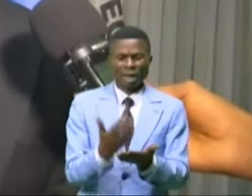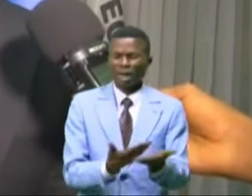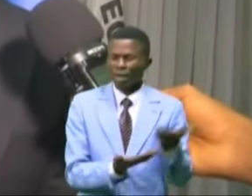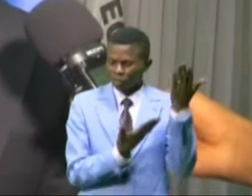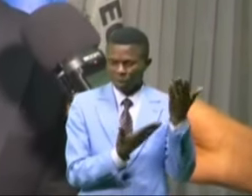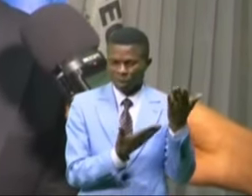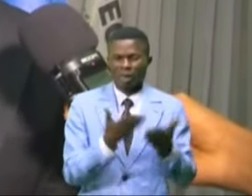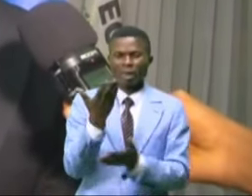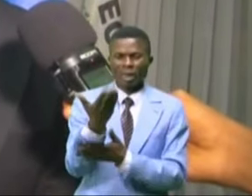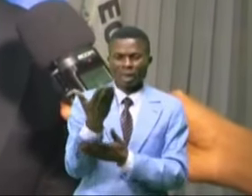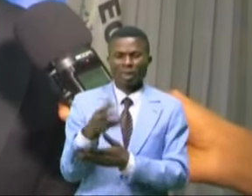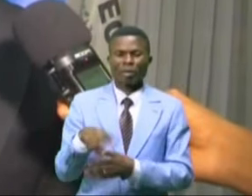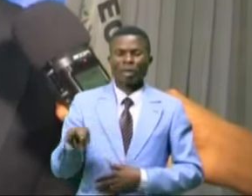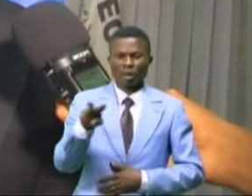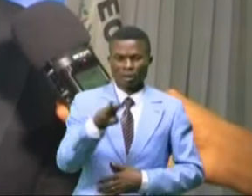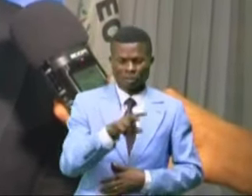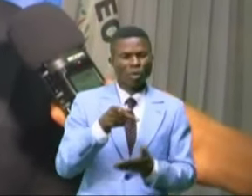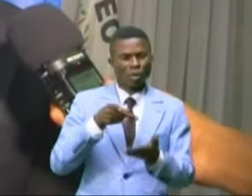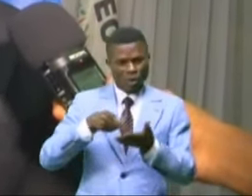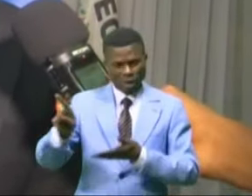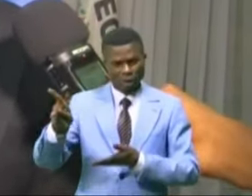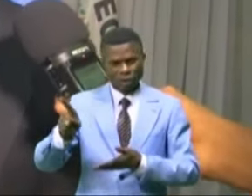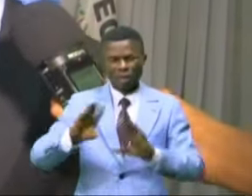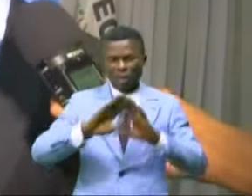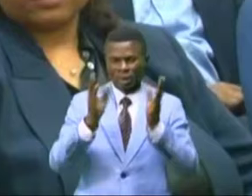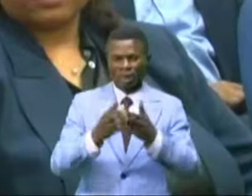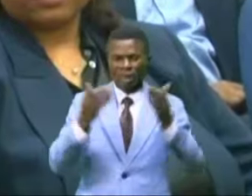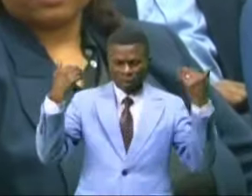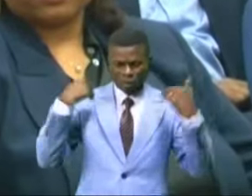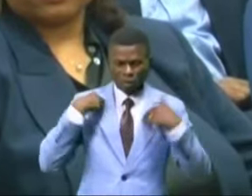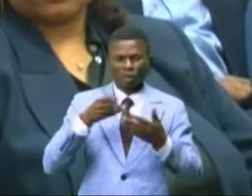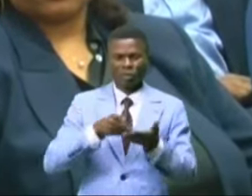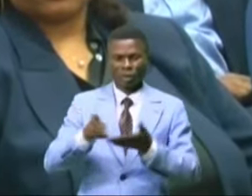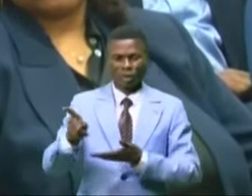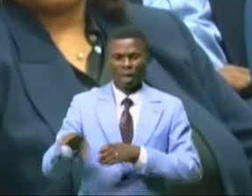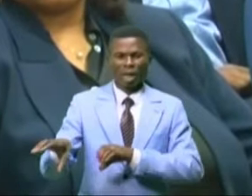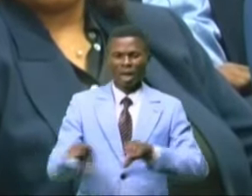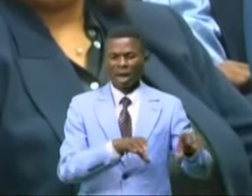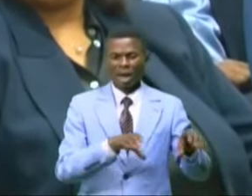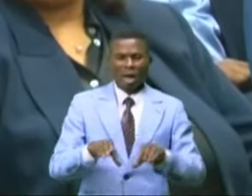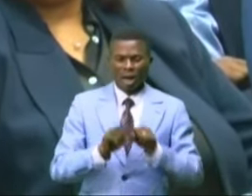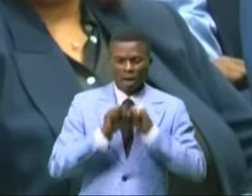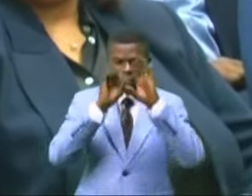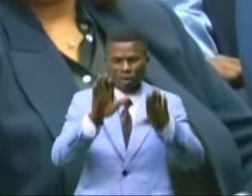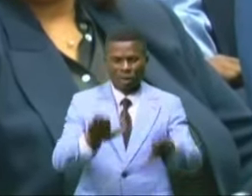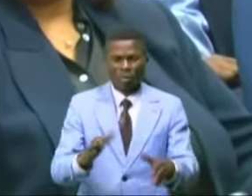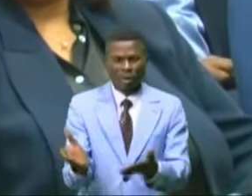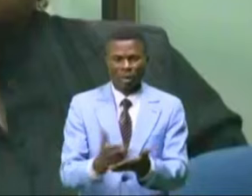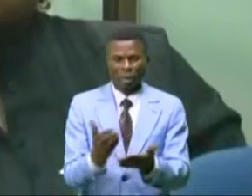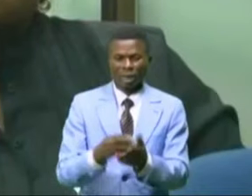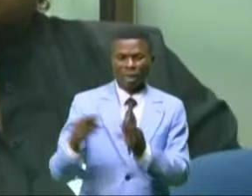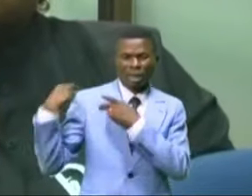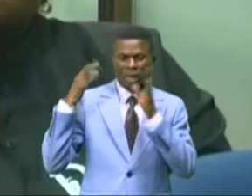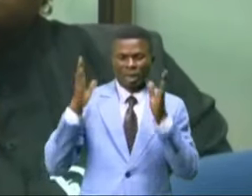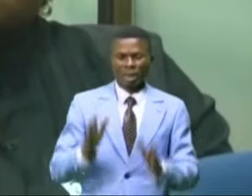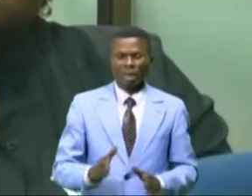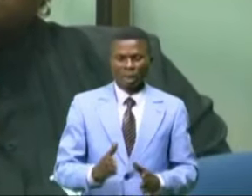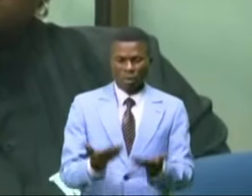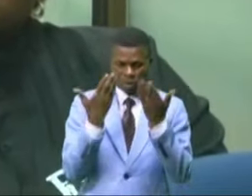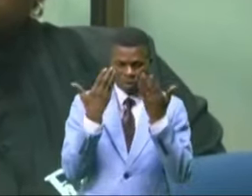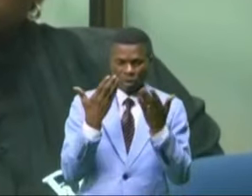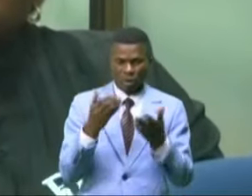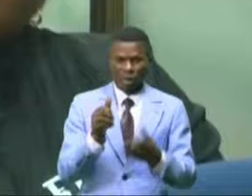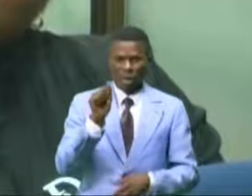je recommande personnellement à tous les gestionnaires des ressources humaines. La cérémonie a été présidée par les responsables des études de la